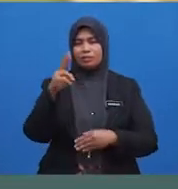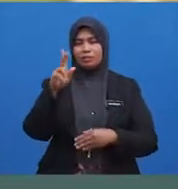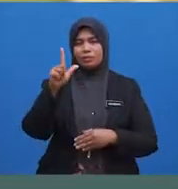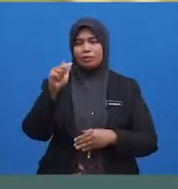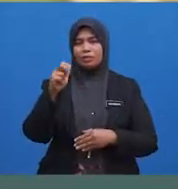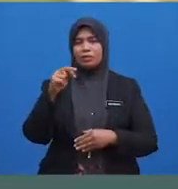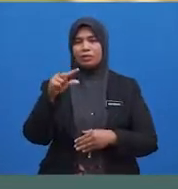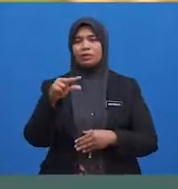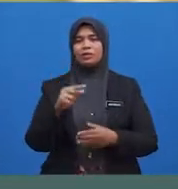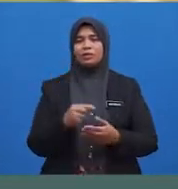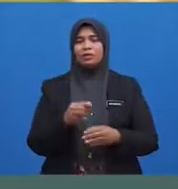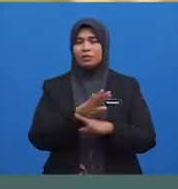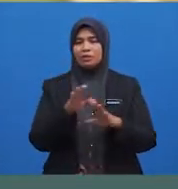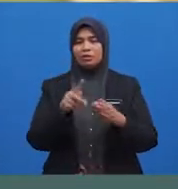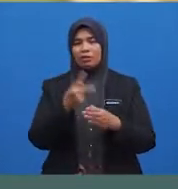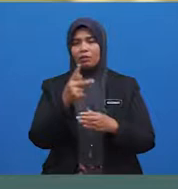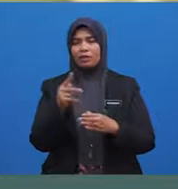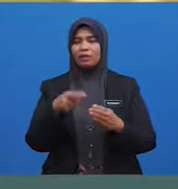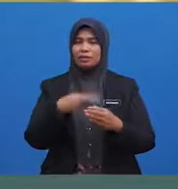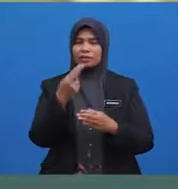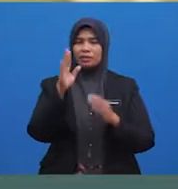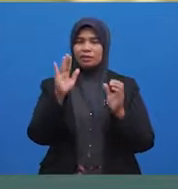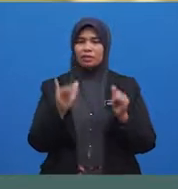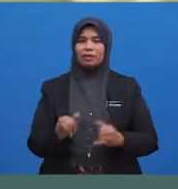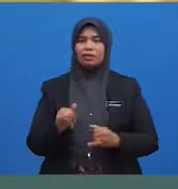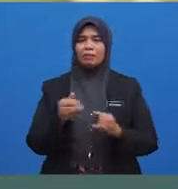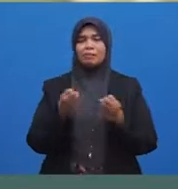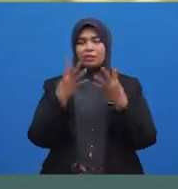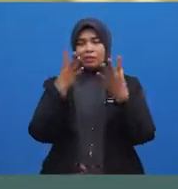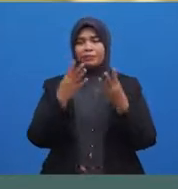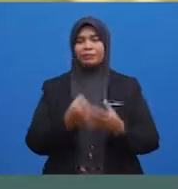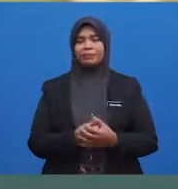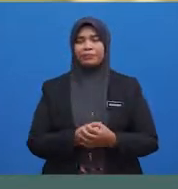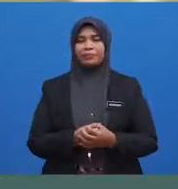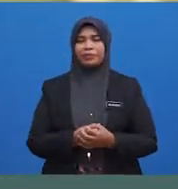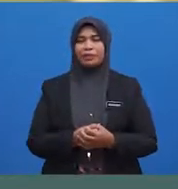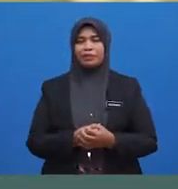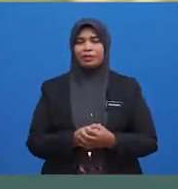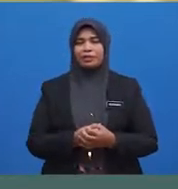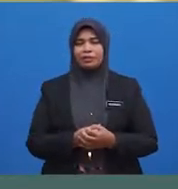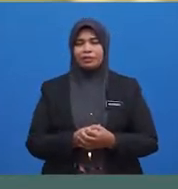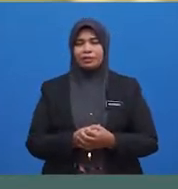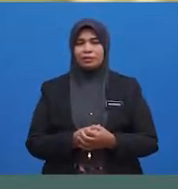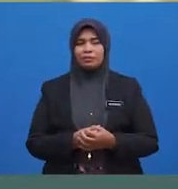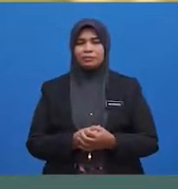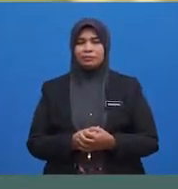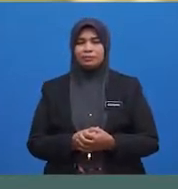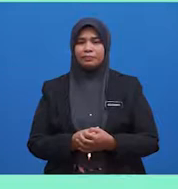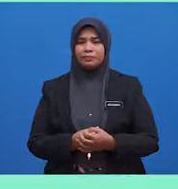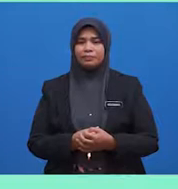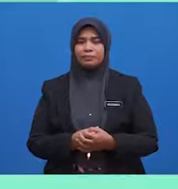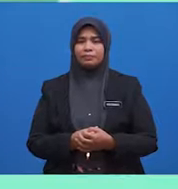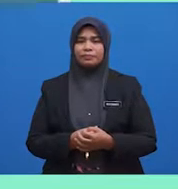yang banyak dan keterlibatan orang Melayu dalam perlombongan biji timah adalah secara sambilan sahaja.